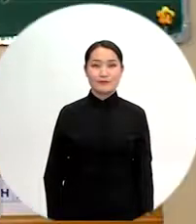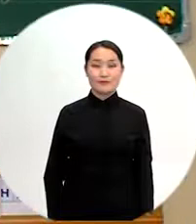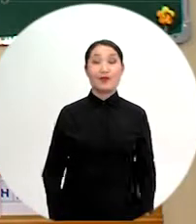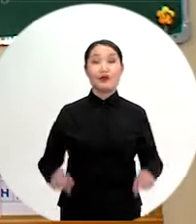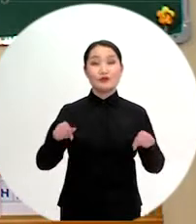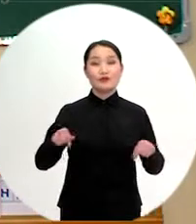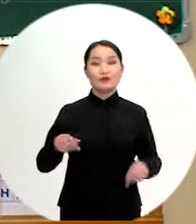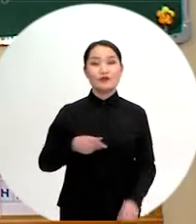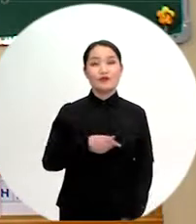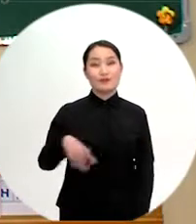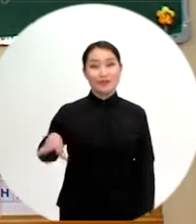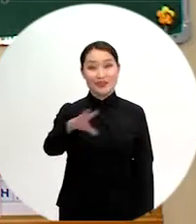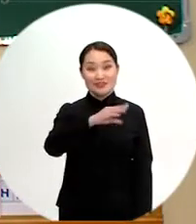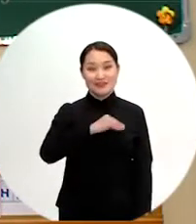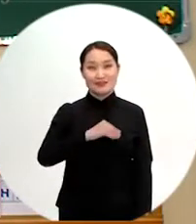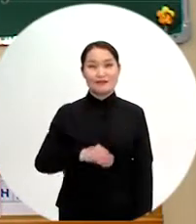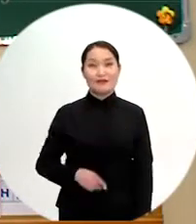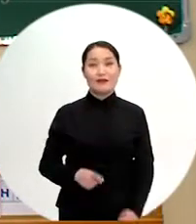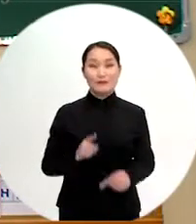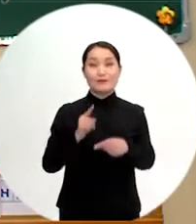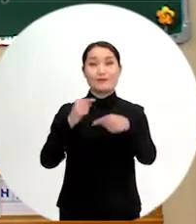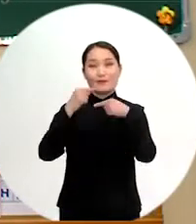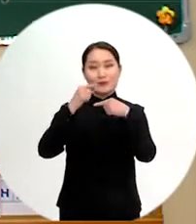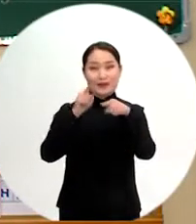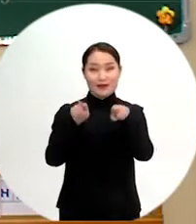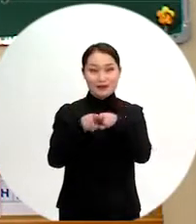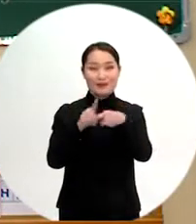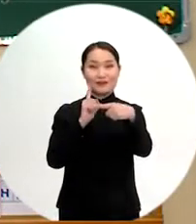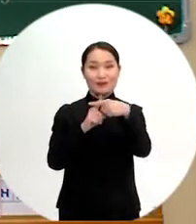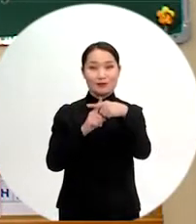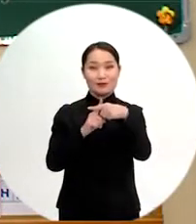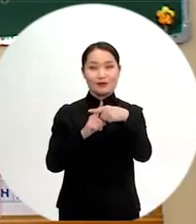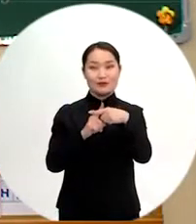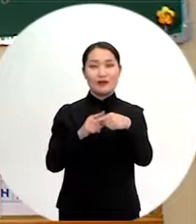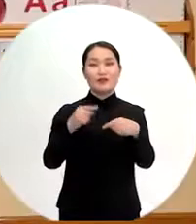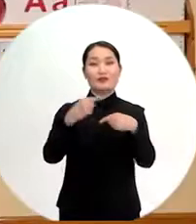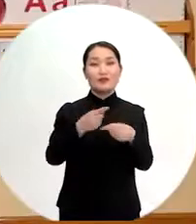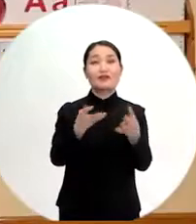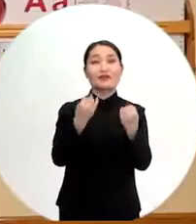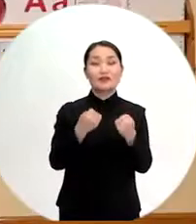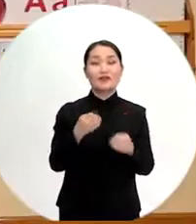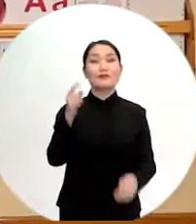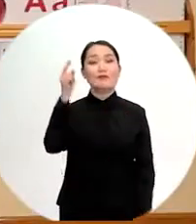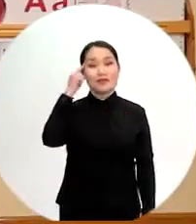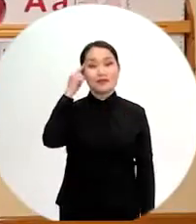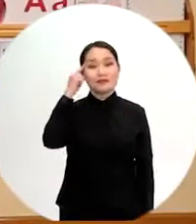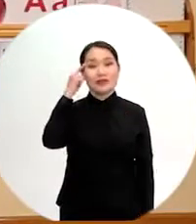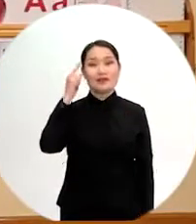Өнөөдөр бид хичээл нэмэх түүний нийлбэрийг хэрхэн олох тухай мэдэж авлаа. Багштайгаа